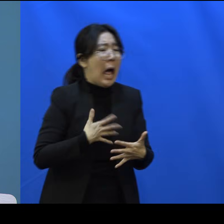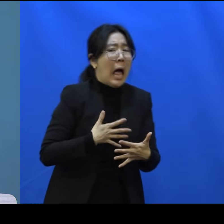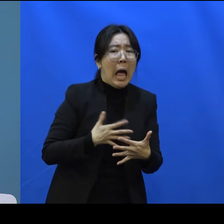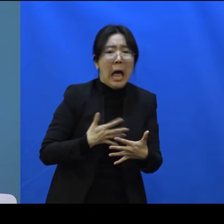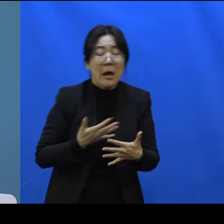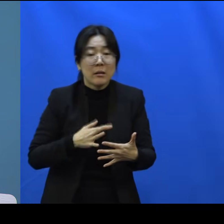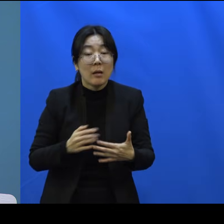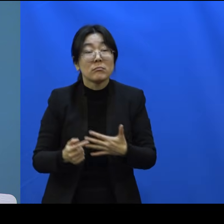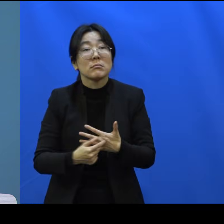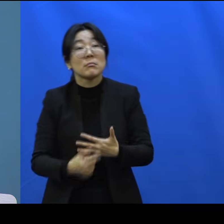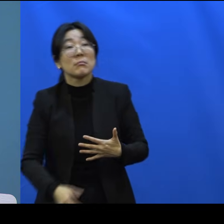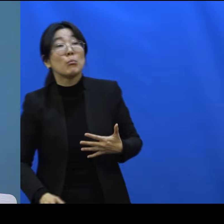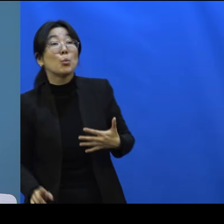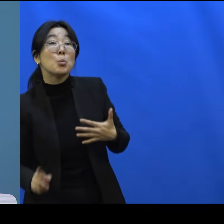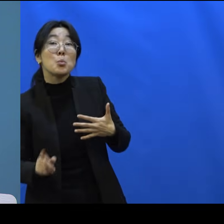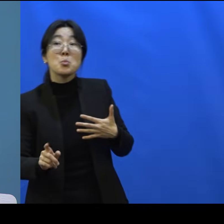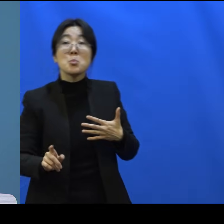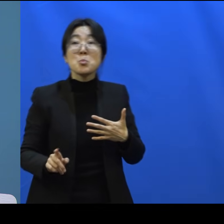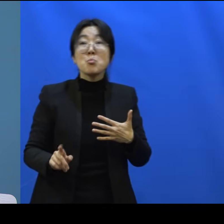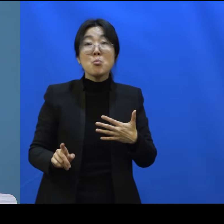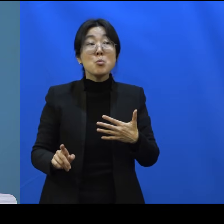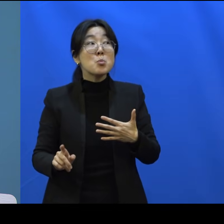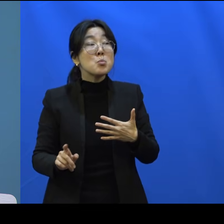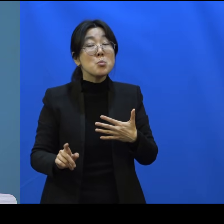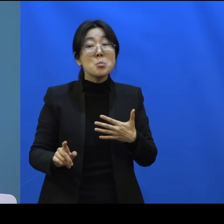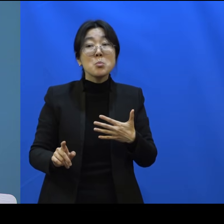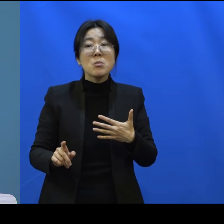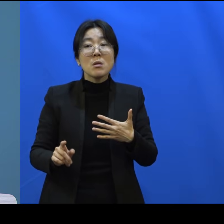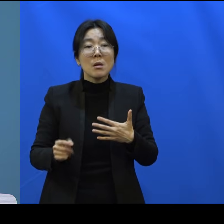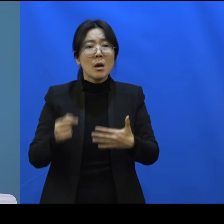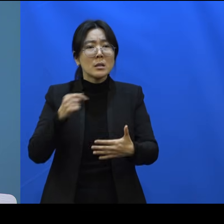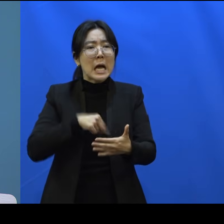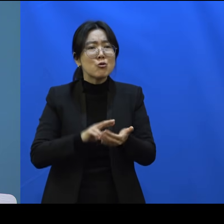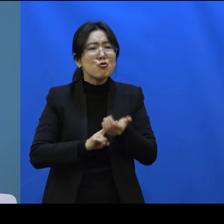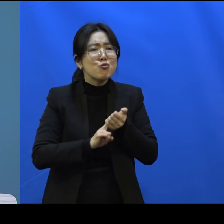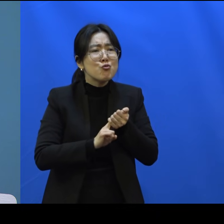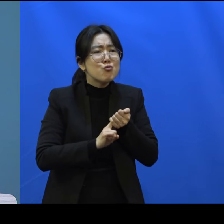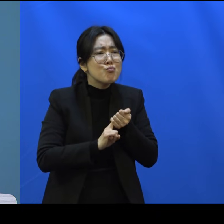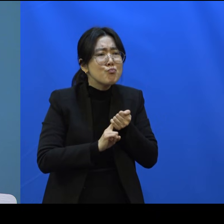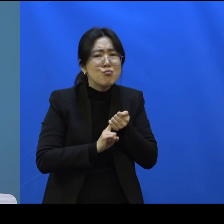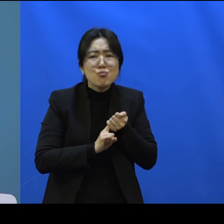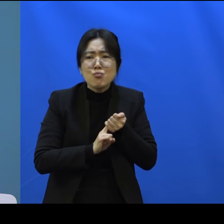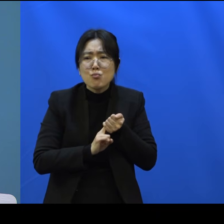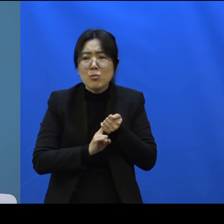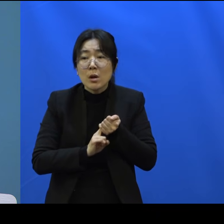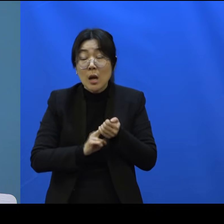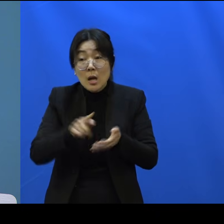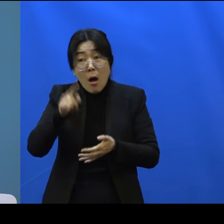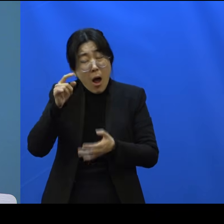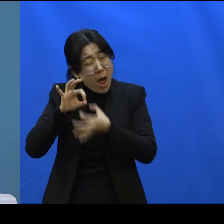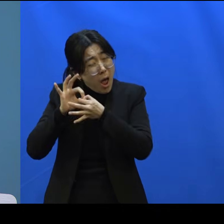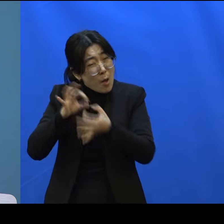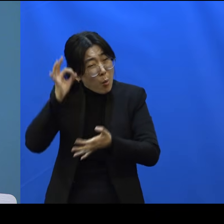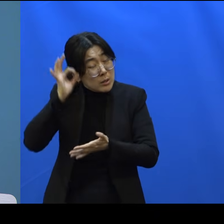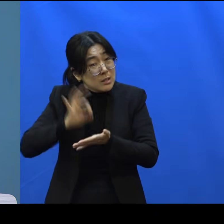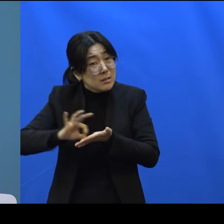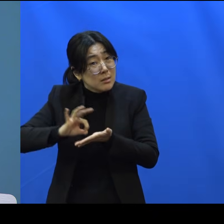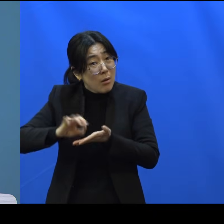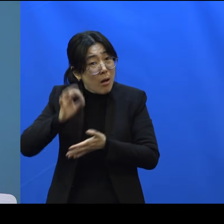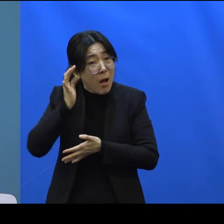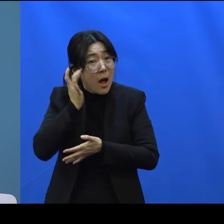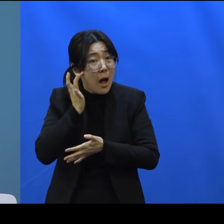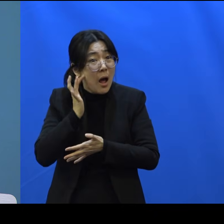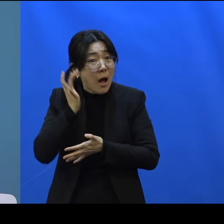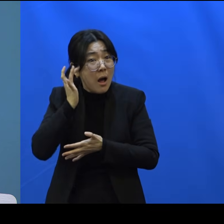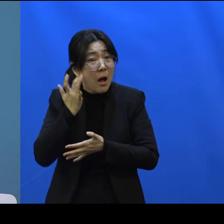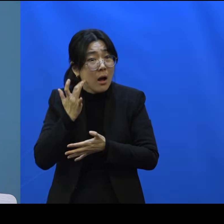다른 겁니다. 강한 척 하면 피곤해져요. 힘들어져요. 자신의 실체를 계속 숨겨야 되니까, 들키지 않아야 되니까 굉장히 불안한 거예요.